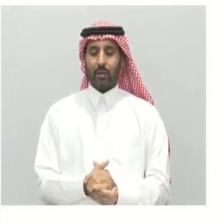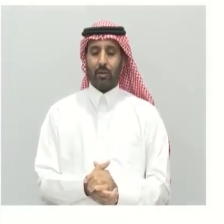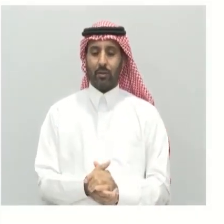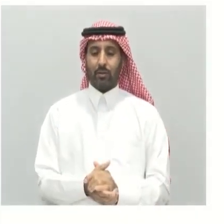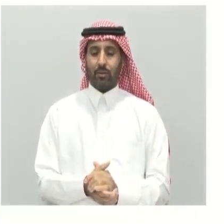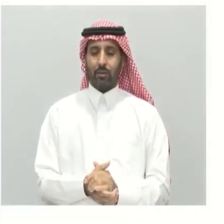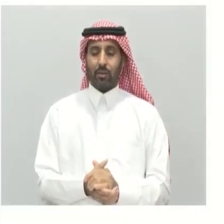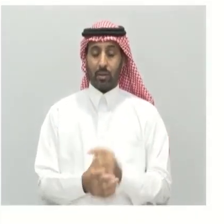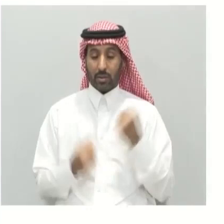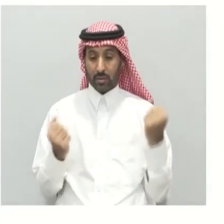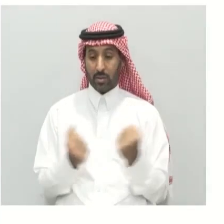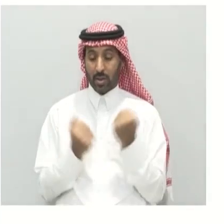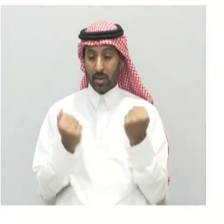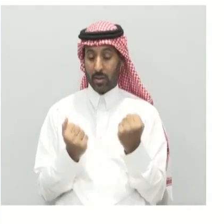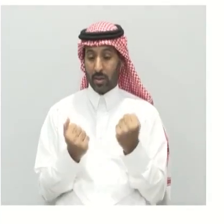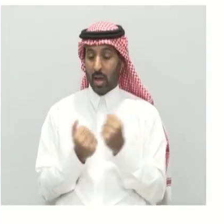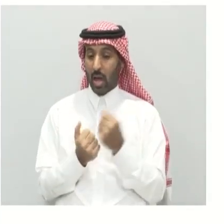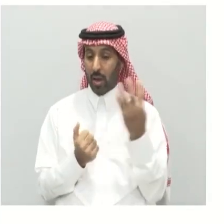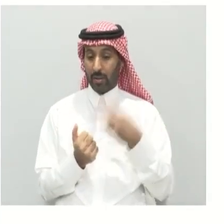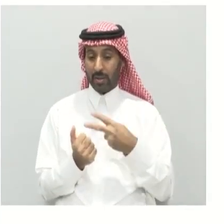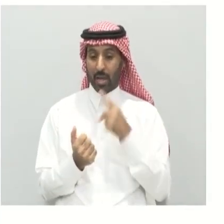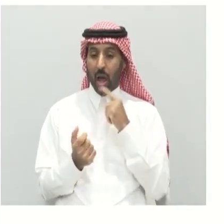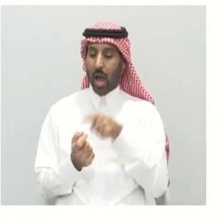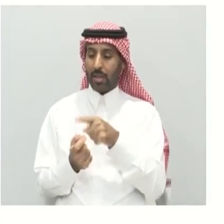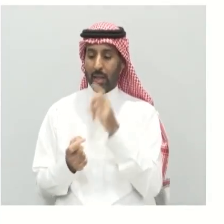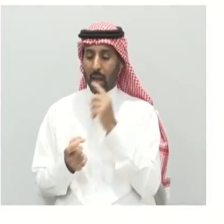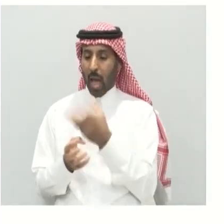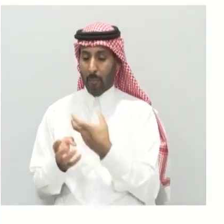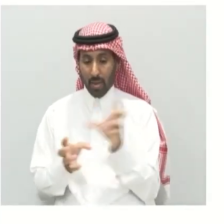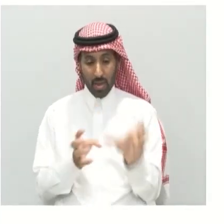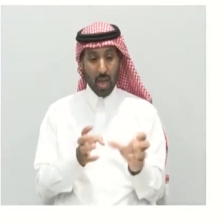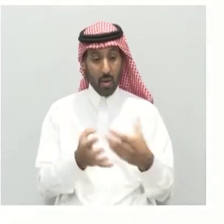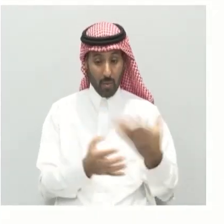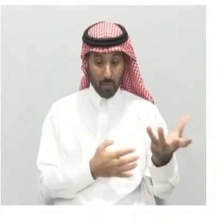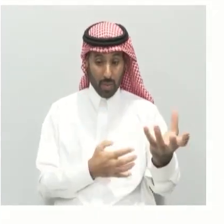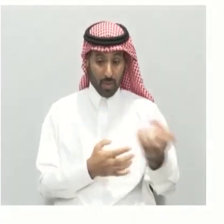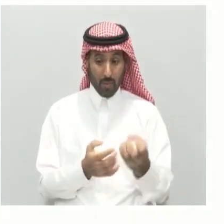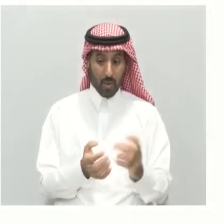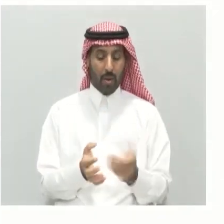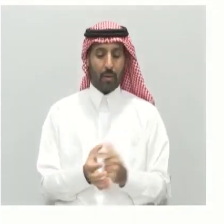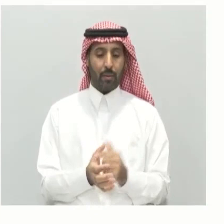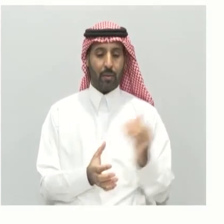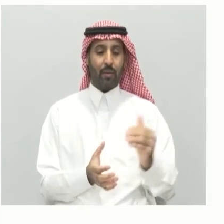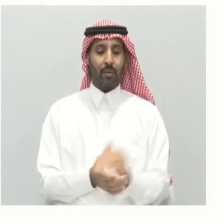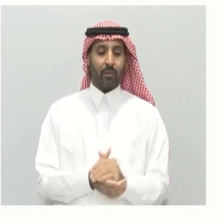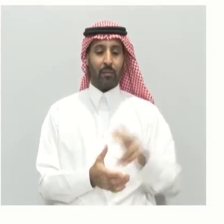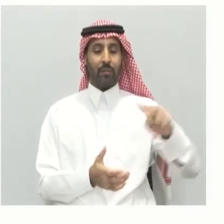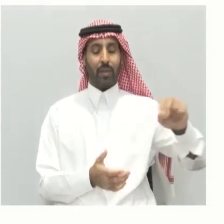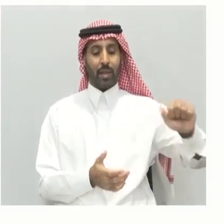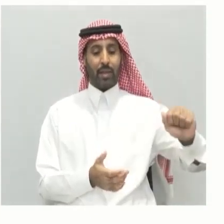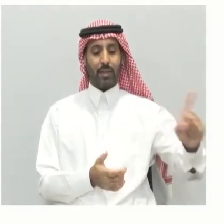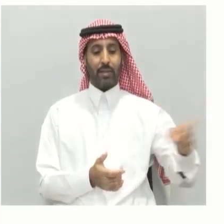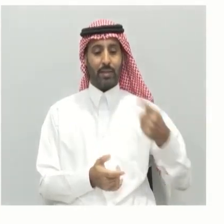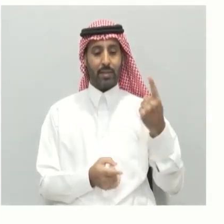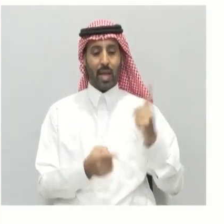والاختزال كذلك نفس الفكره حدد العامل المؤكسد والعامل المختزل في هذه المعادله الثانيه اللي هو ال ان اي زائدا الاي